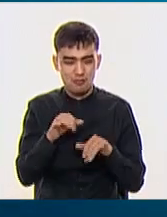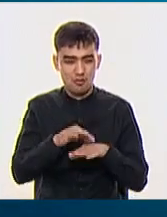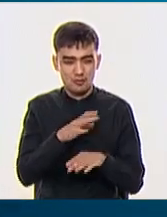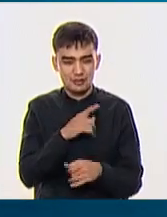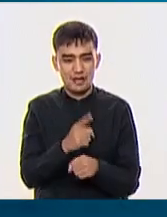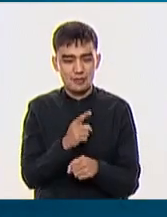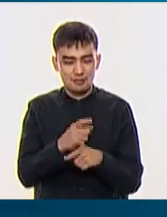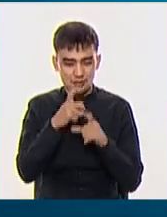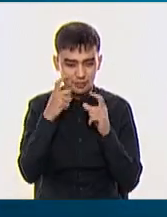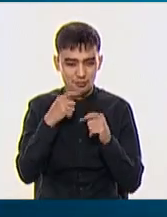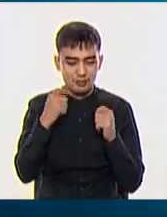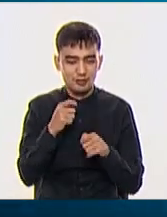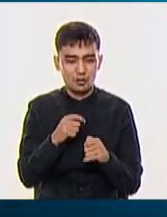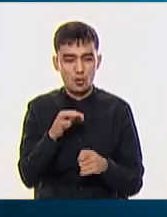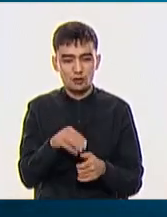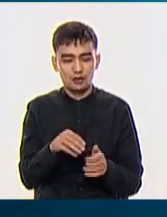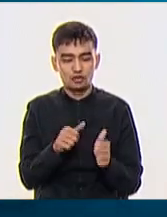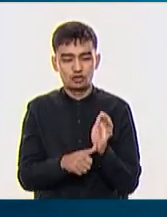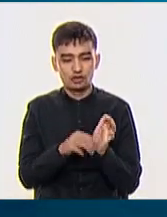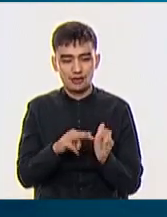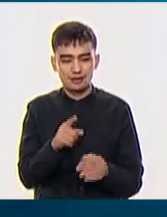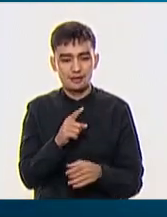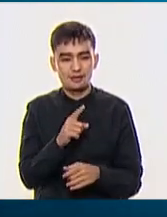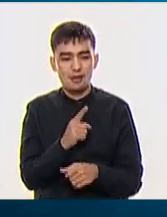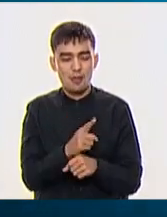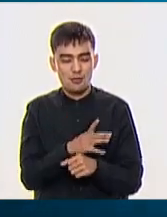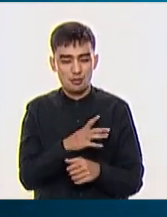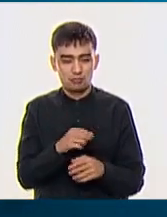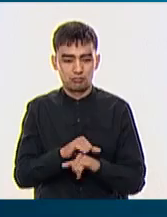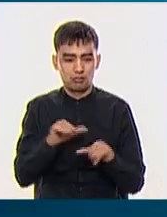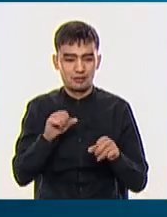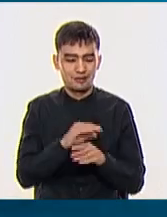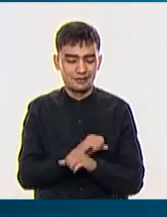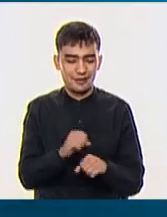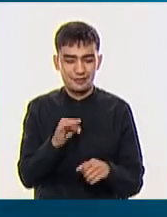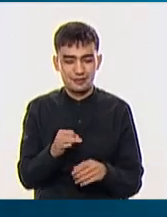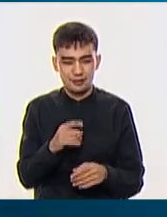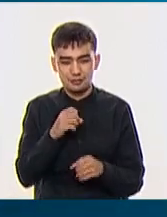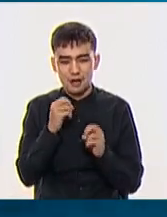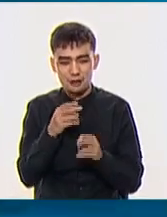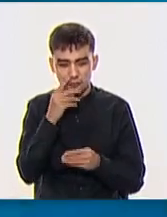продавать медицинские маски дороже 60 тенге чтобы побороть спекуляцию и искусственный дефицит